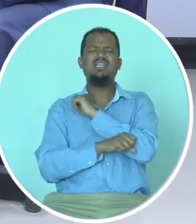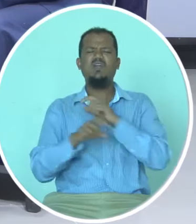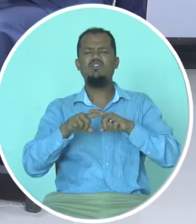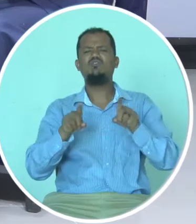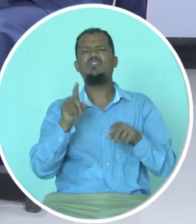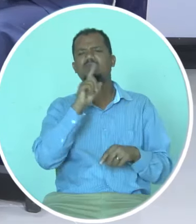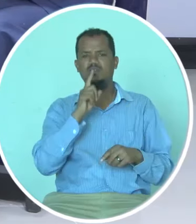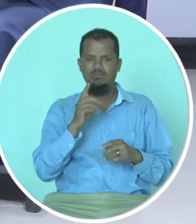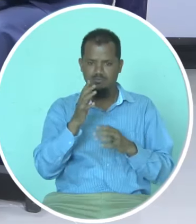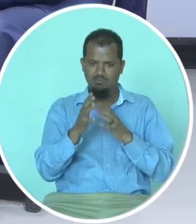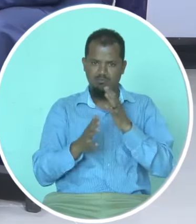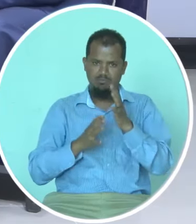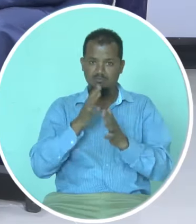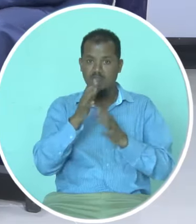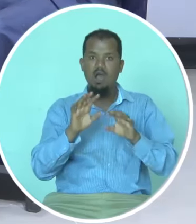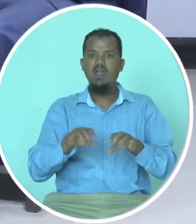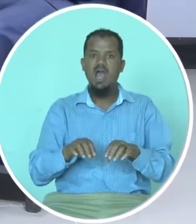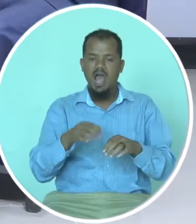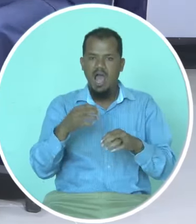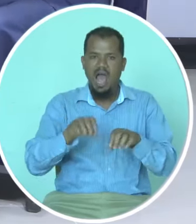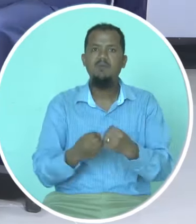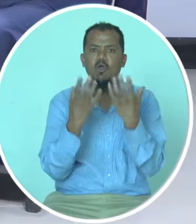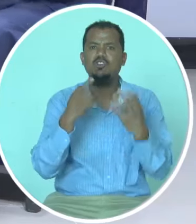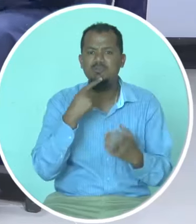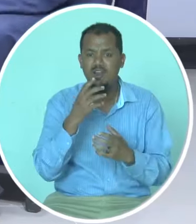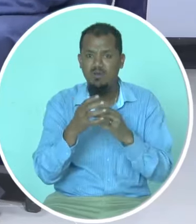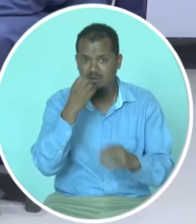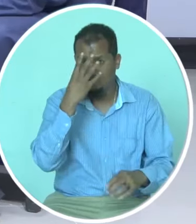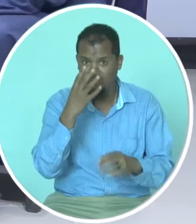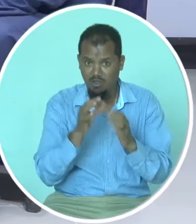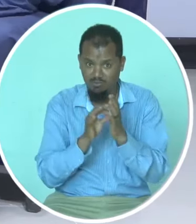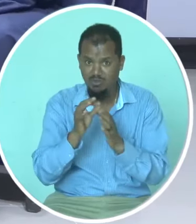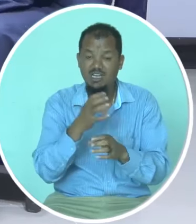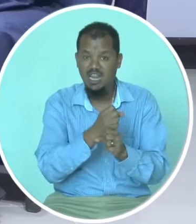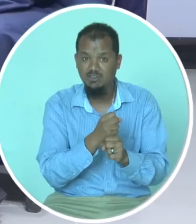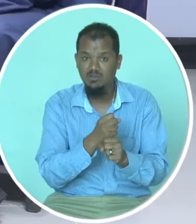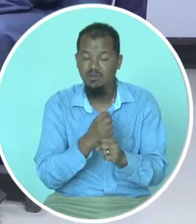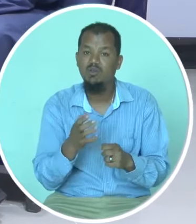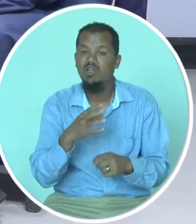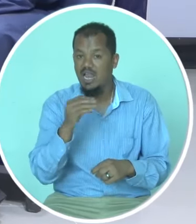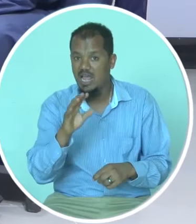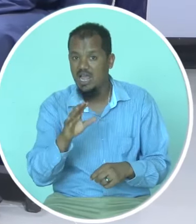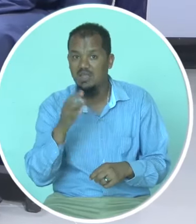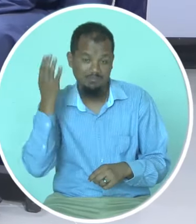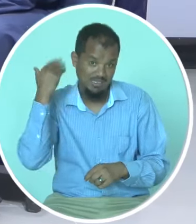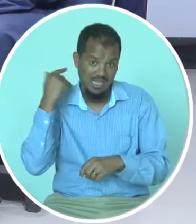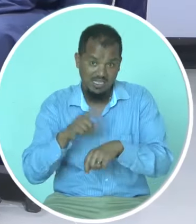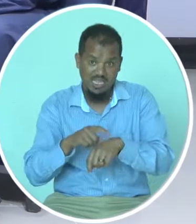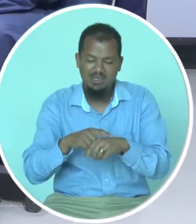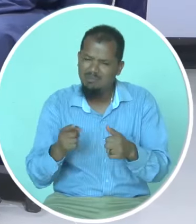ልዩነት ምንድነው የምልክት ቋንቋ አብዮት ምንለው 1960ዎቹ እንደ አውሮፓውያን አቆጣጠር አድርገን እናያዘው እና ያን